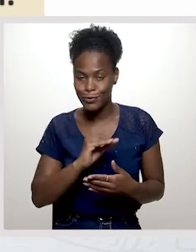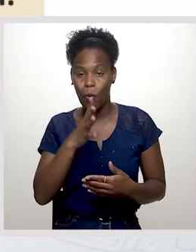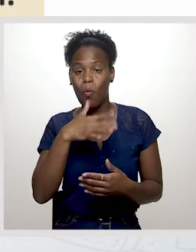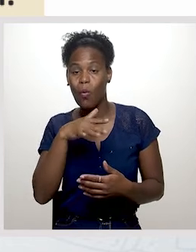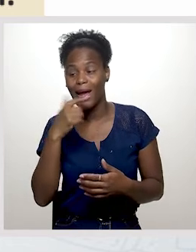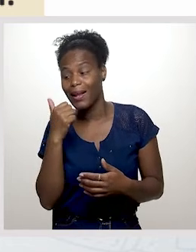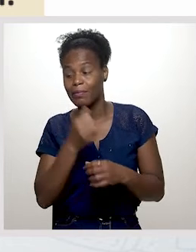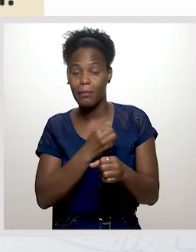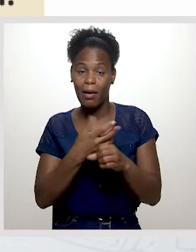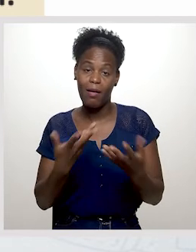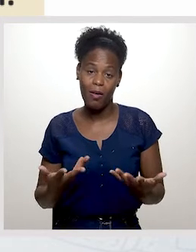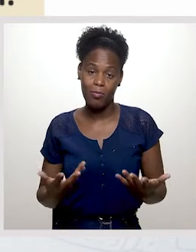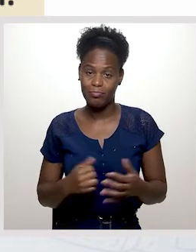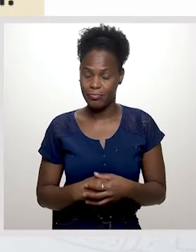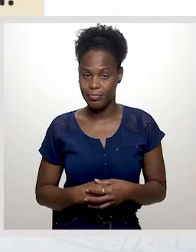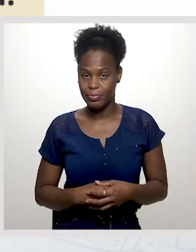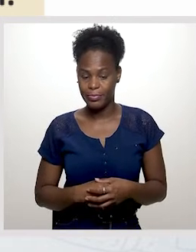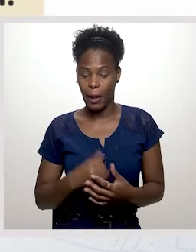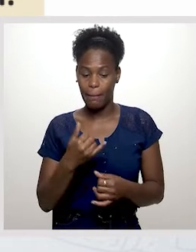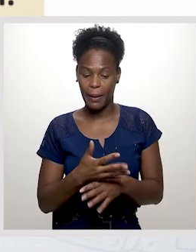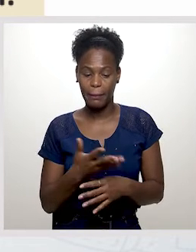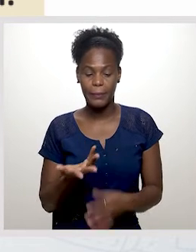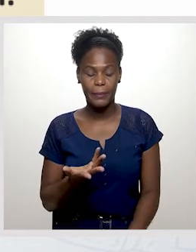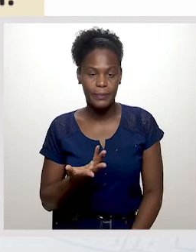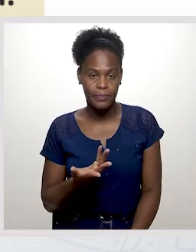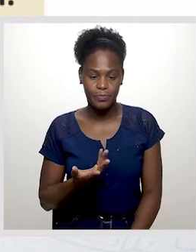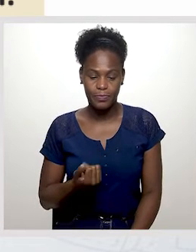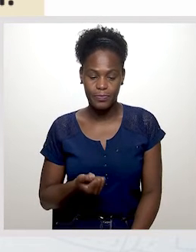pas où il travaille maintenant ». Après,